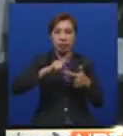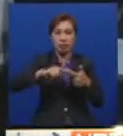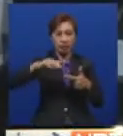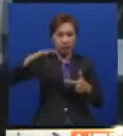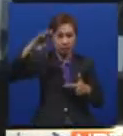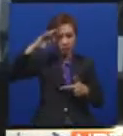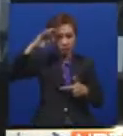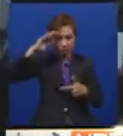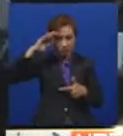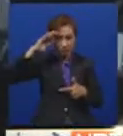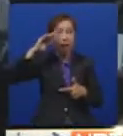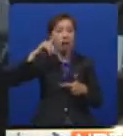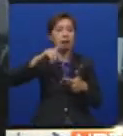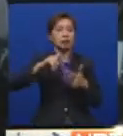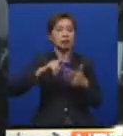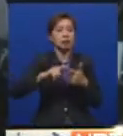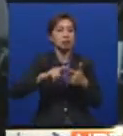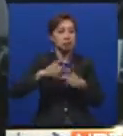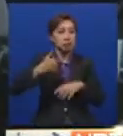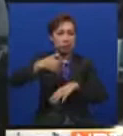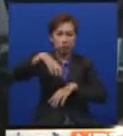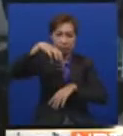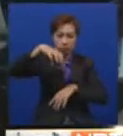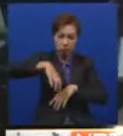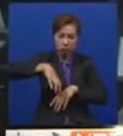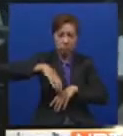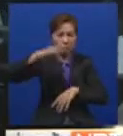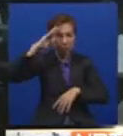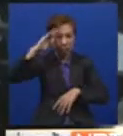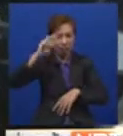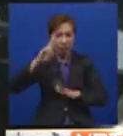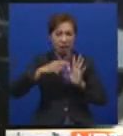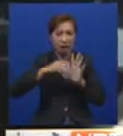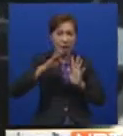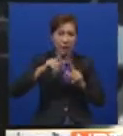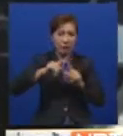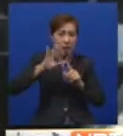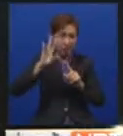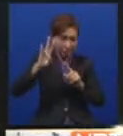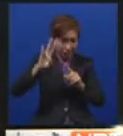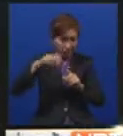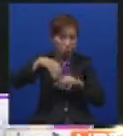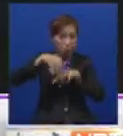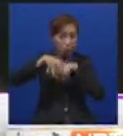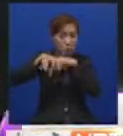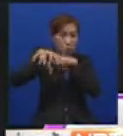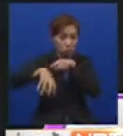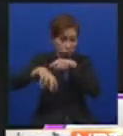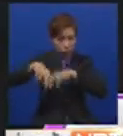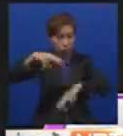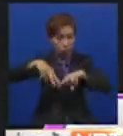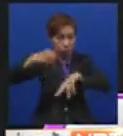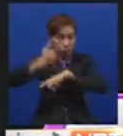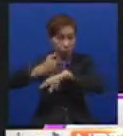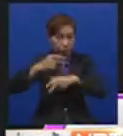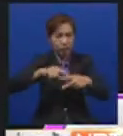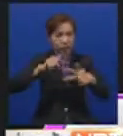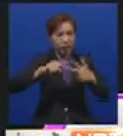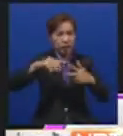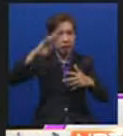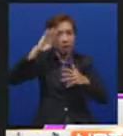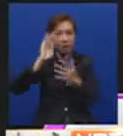แดนกฤษณะสุวรรณผู้บังคับหน่วยเฉพาะกิจกรมทหารราบที่ 7จังหวัดแม่ฮ่องสอนและพันตำรวจเอก